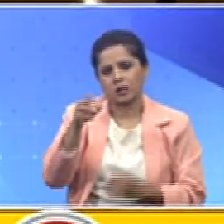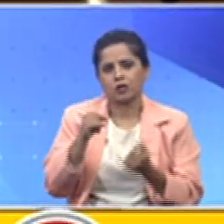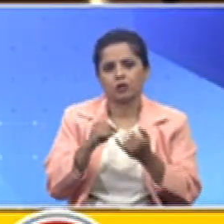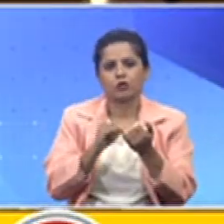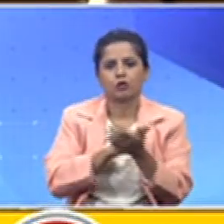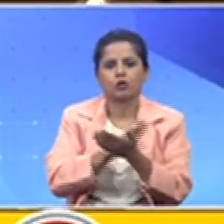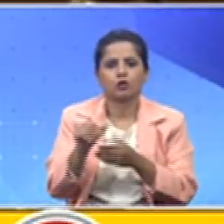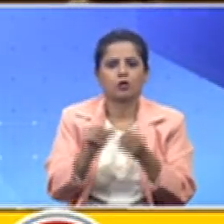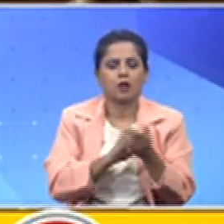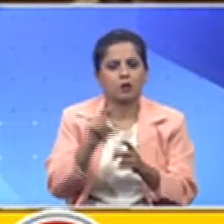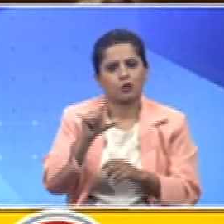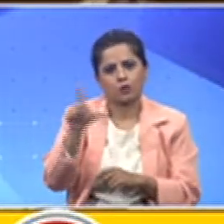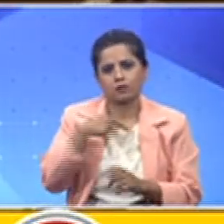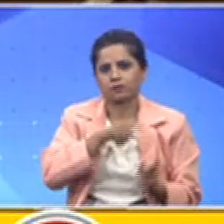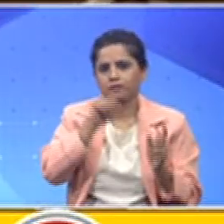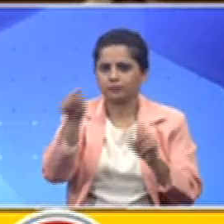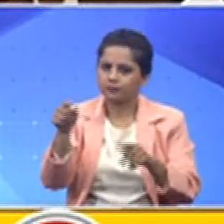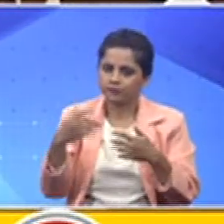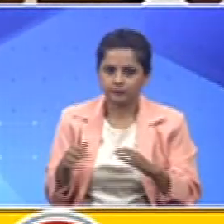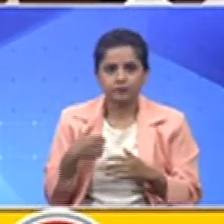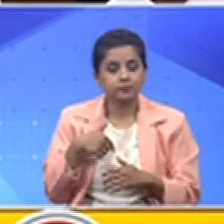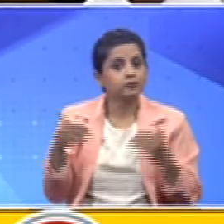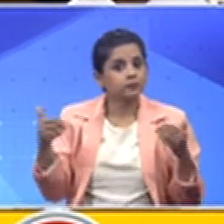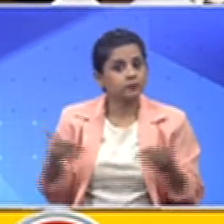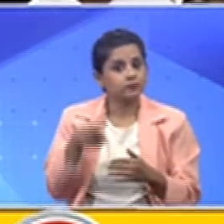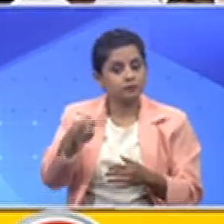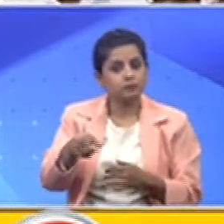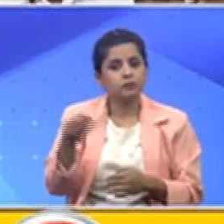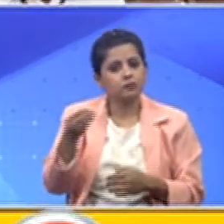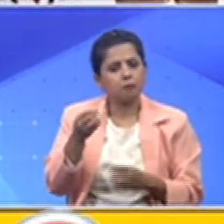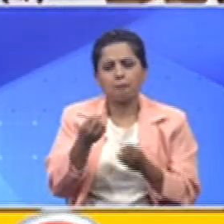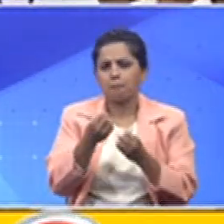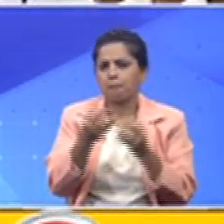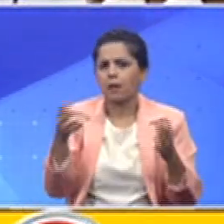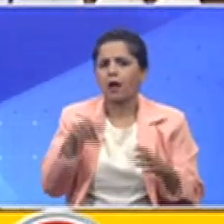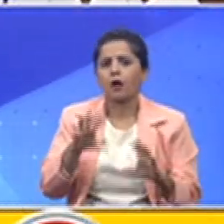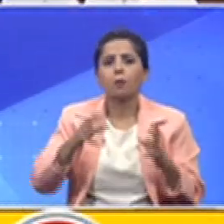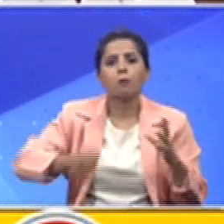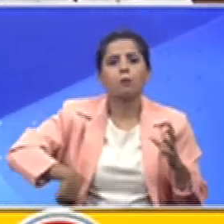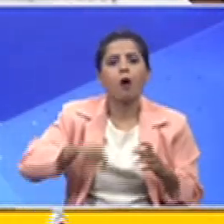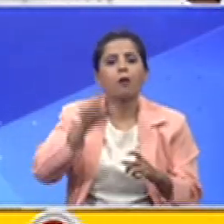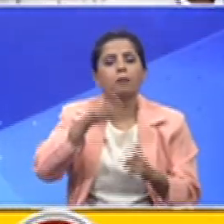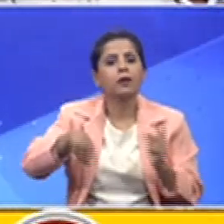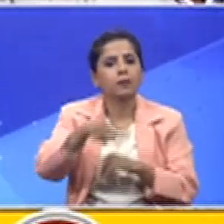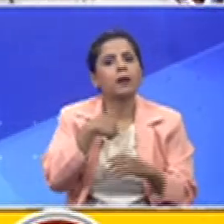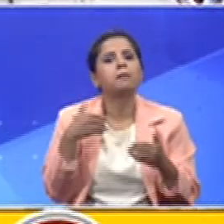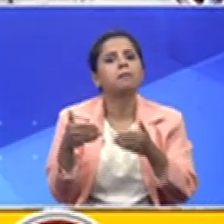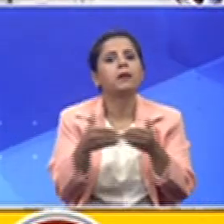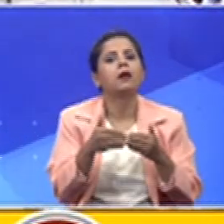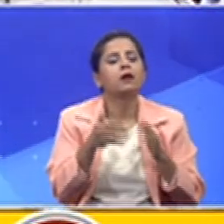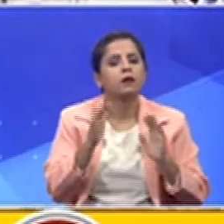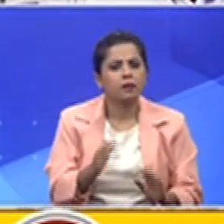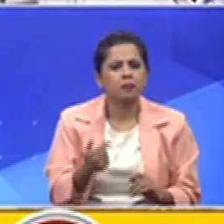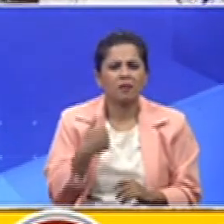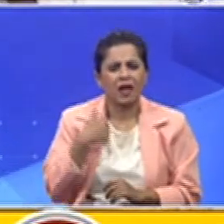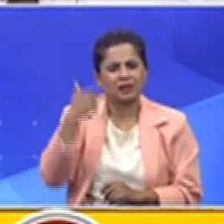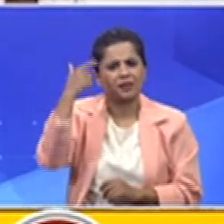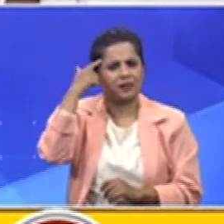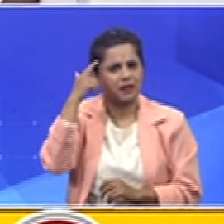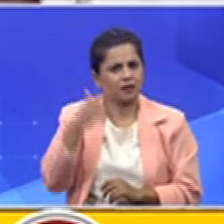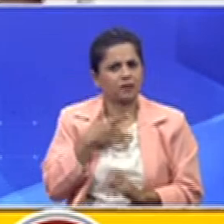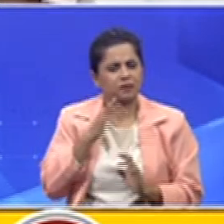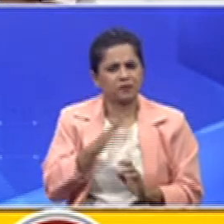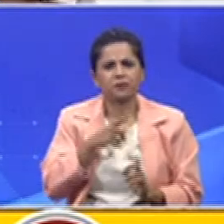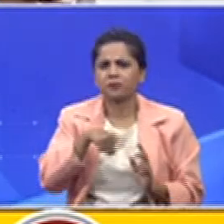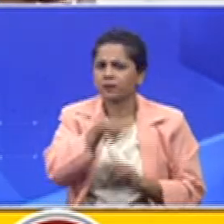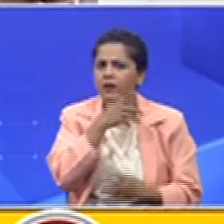था तो मेरी मुलाकात वहां ऐसे बहुत सारे फुटबॉल खिलाड़ियों से हुई थी। मुझे लगा कि इस